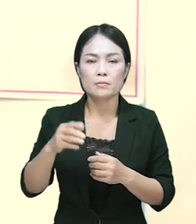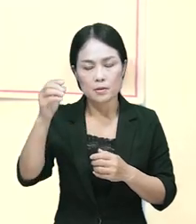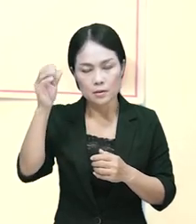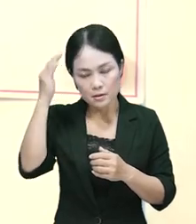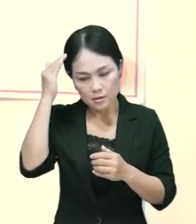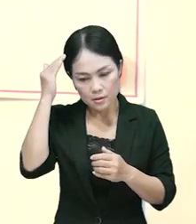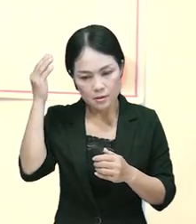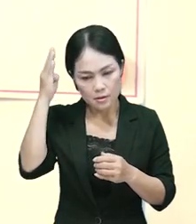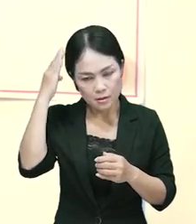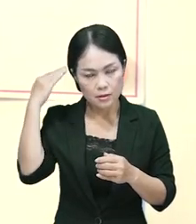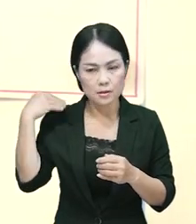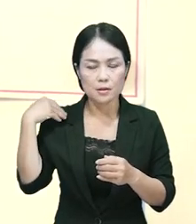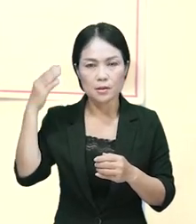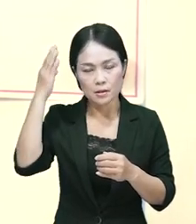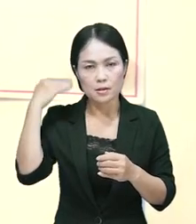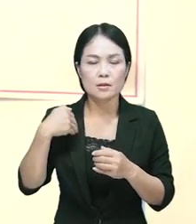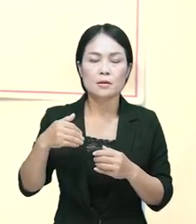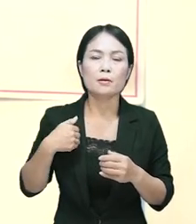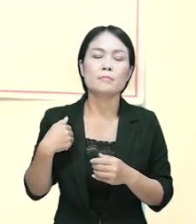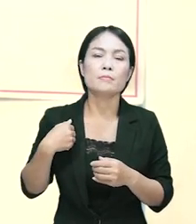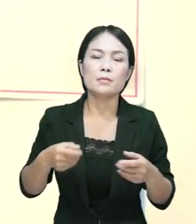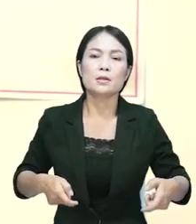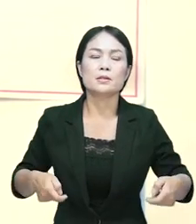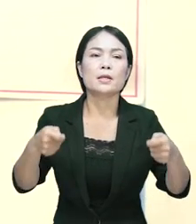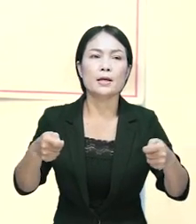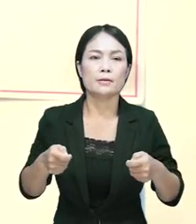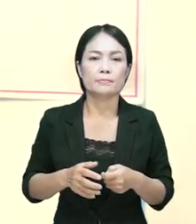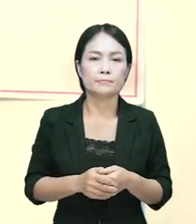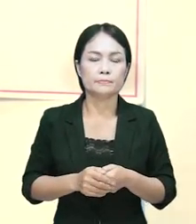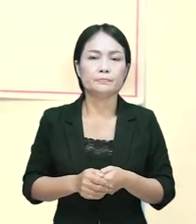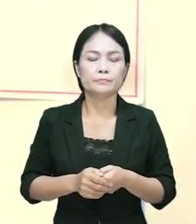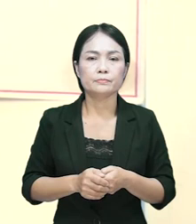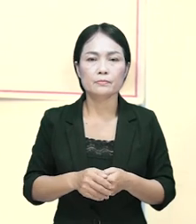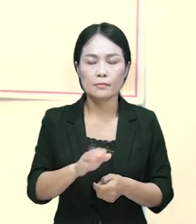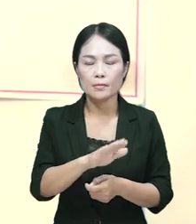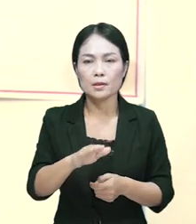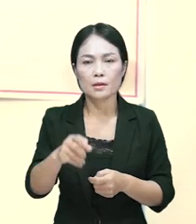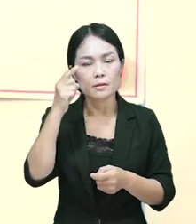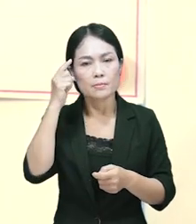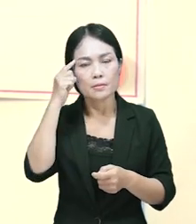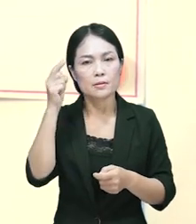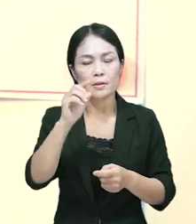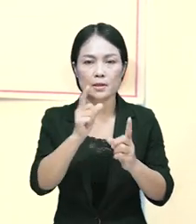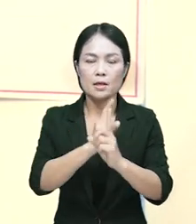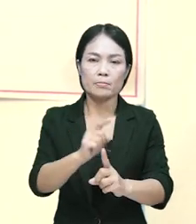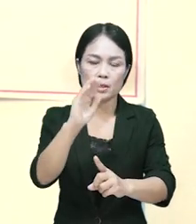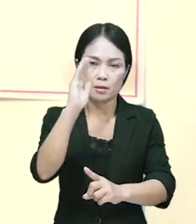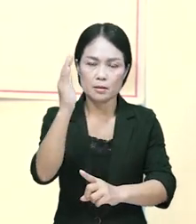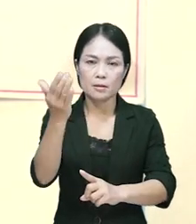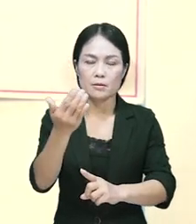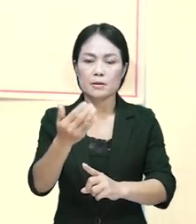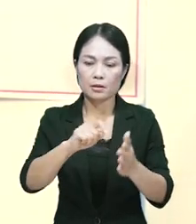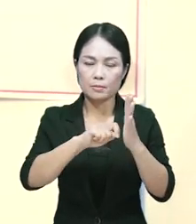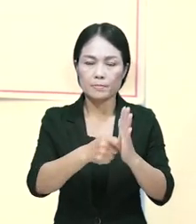ពាក់ពីលើហ្នឹងមានឆ្នាំងទៀតអញ្ចឹងឯងកូនអីចាអញ្ចឹងកូនប៉ាន់ស្មានមើលតាមរយៈរូបភាពនេះតើ